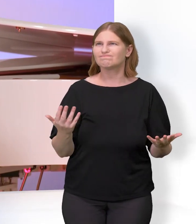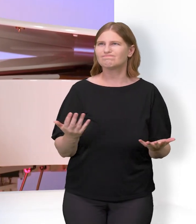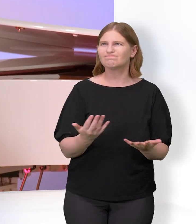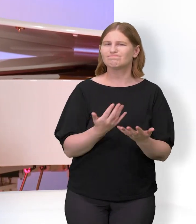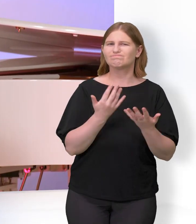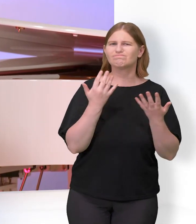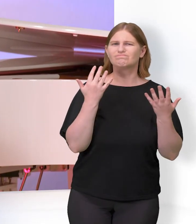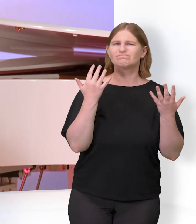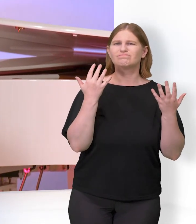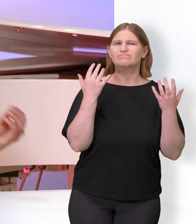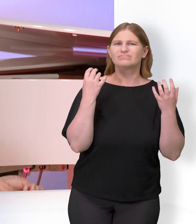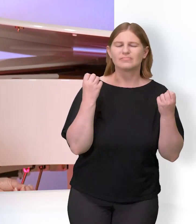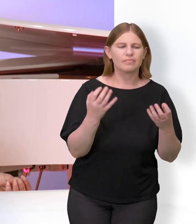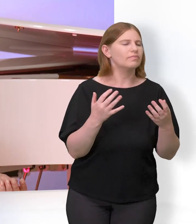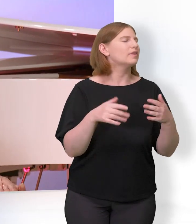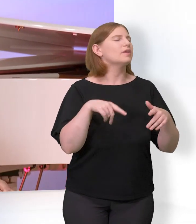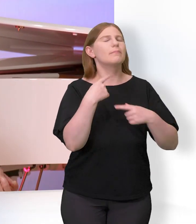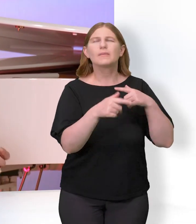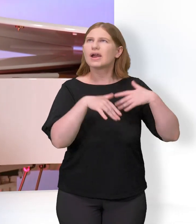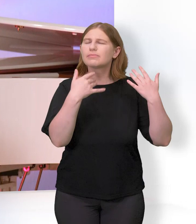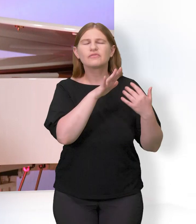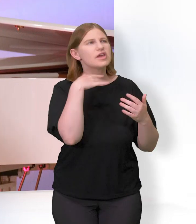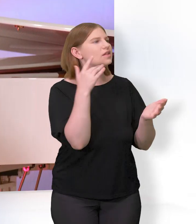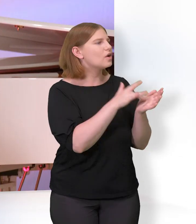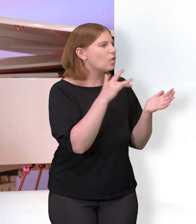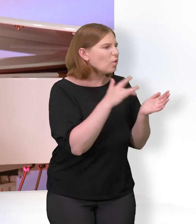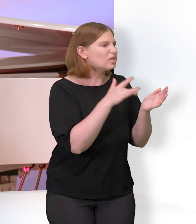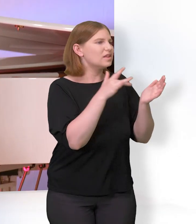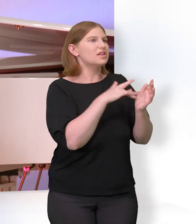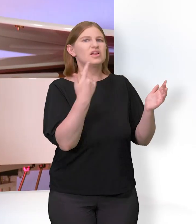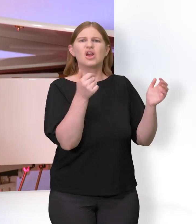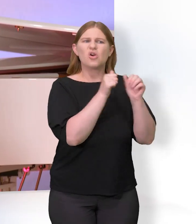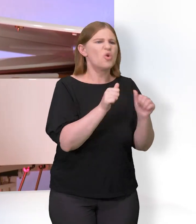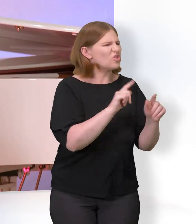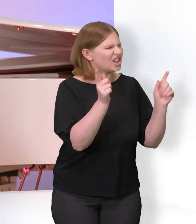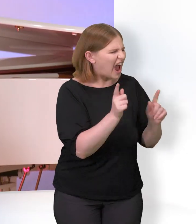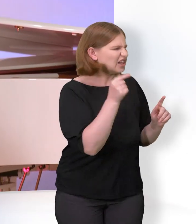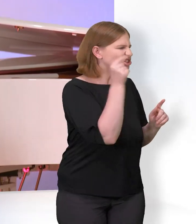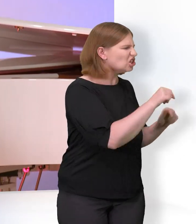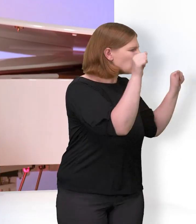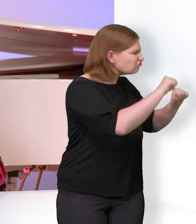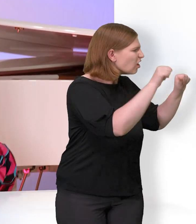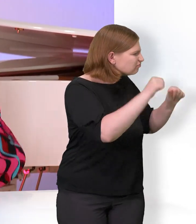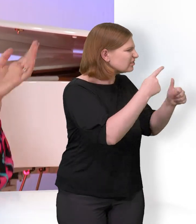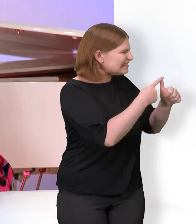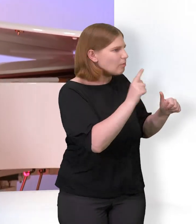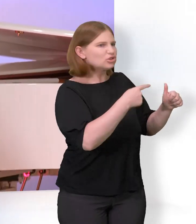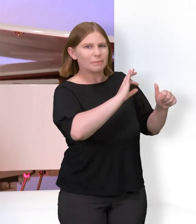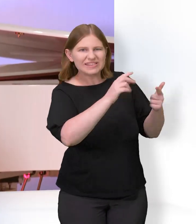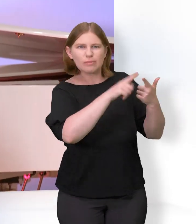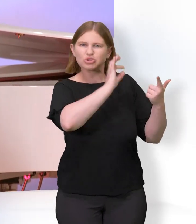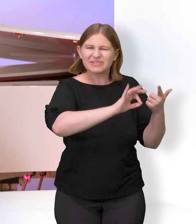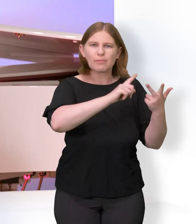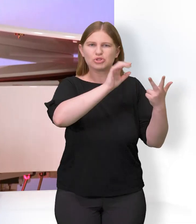es gibt immer 100 Gründe, die dich davon abhalten könnten, dich jetzt glücklich zu fühlen. Das ist und dies müsste besser und dies und